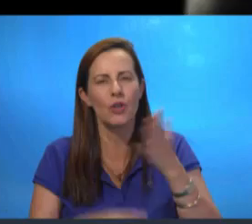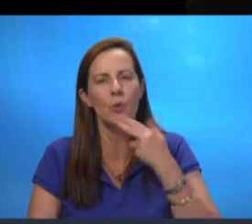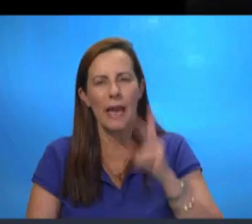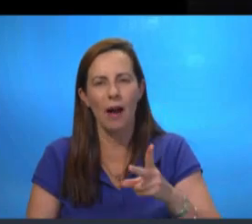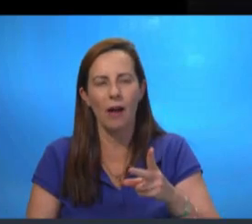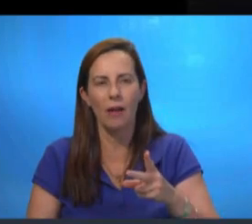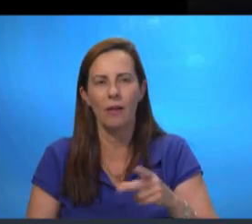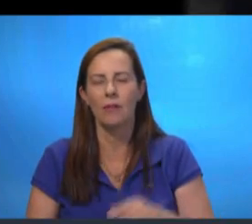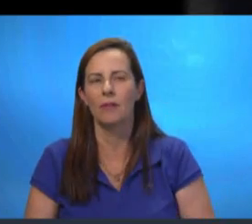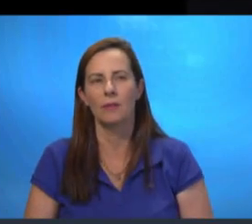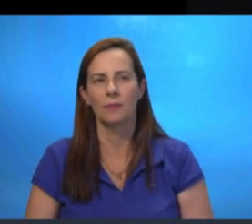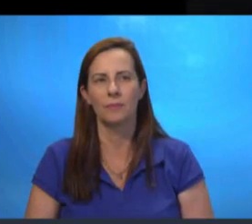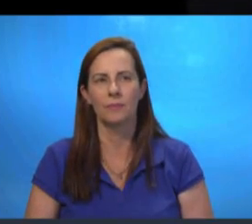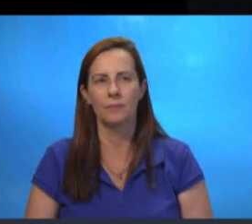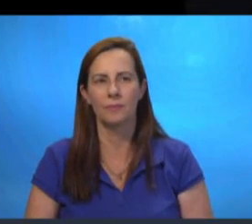הפרעוד.